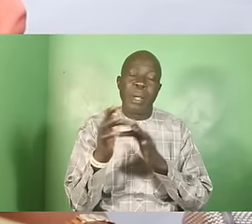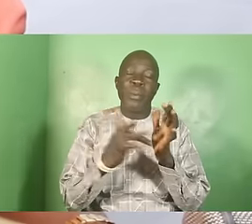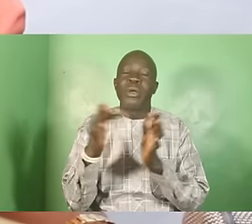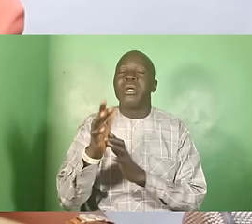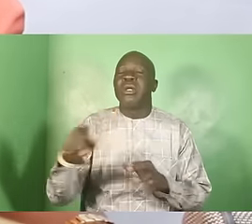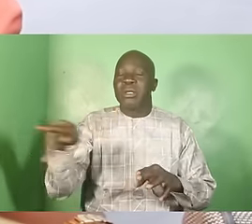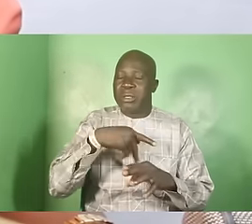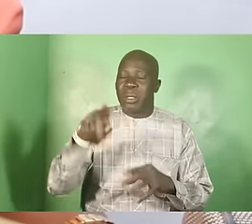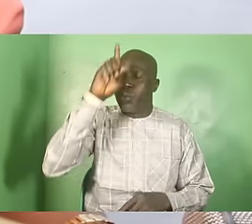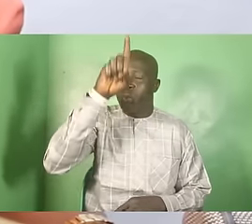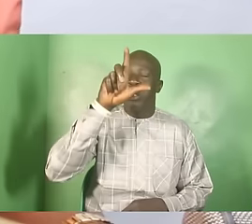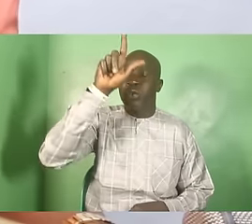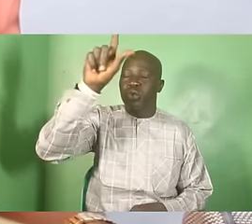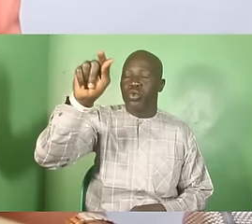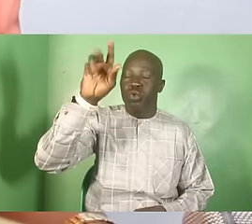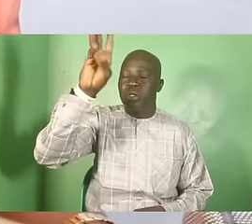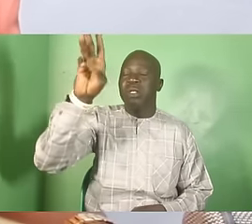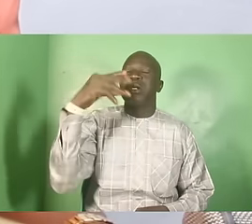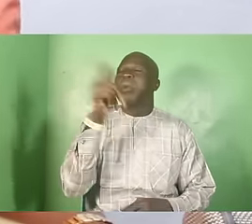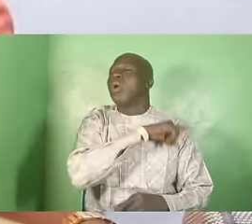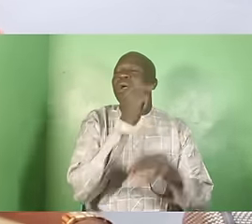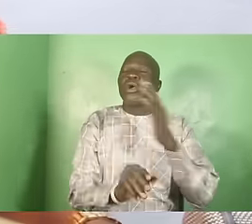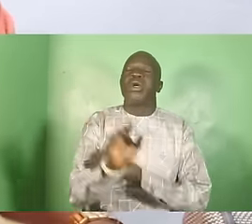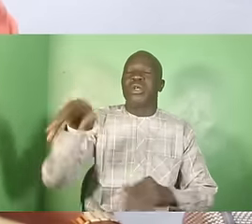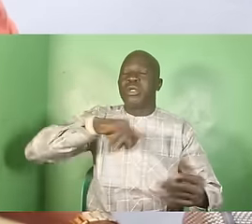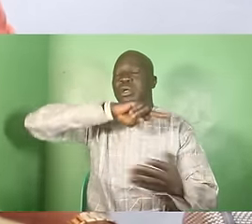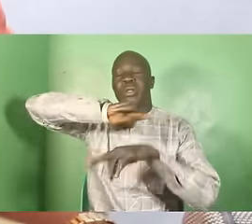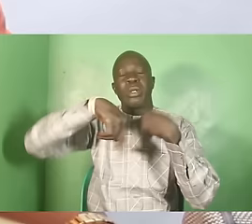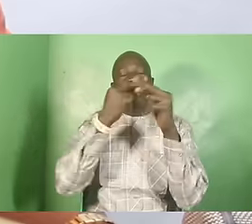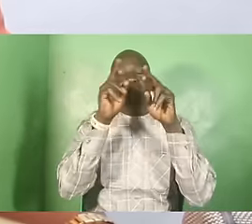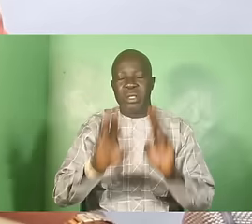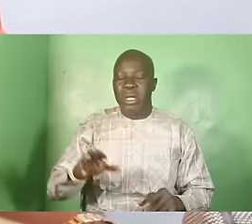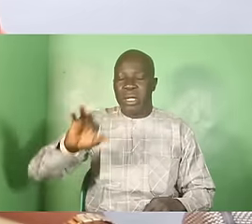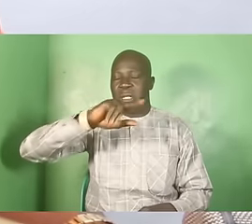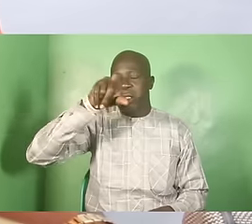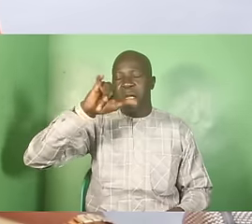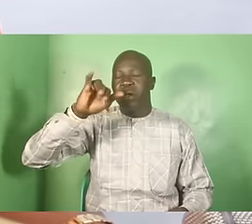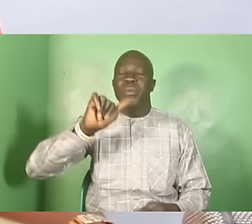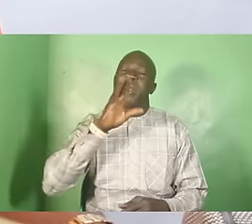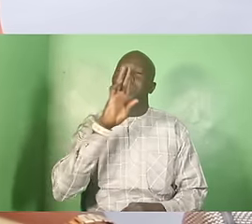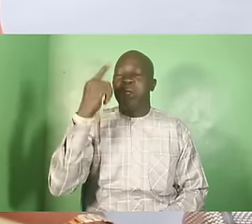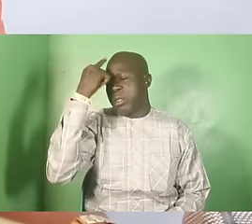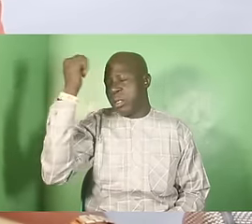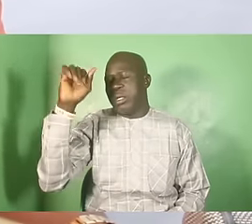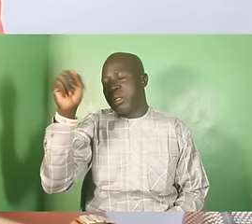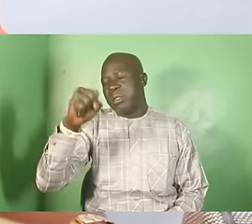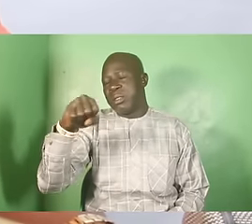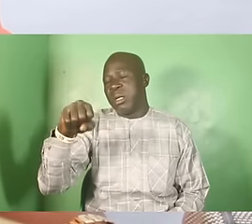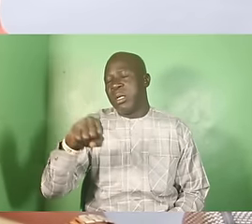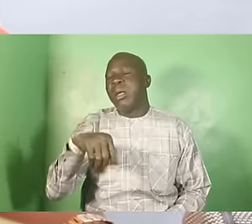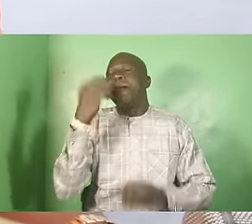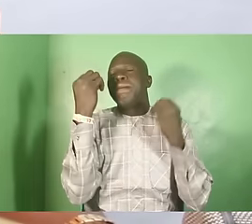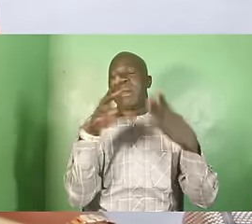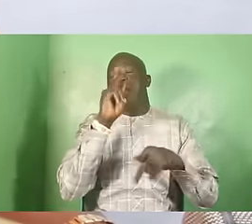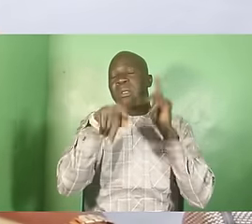Bible says. Psalm 126. Psalm 126. Nígbà tó lu adá ìfúnlọ sí òní padà. When the Lord will come to Zion. Dàbẹ̀ ti lálá. When the dead are raised. Bẹ́ẹ̀ni. Yes.